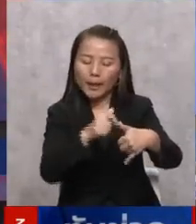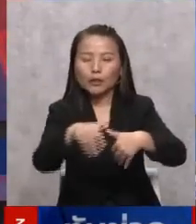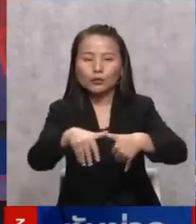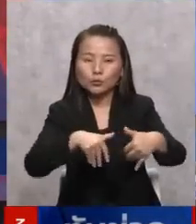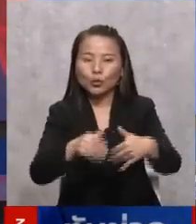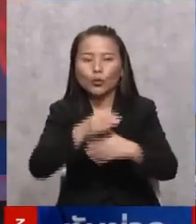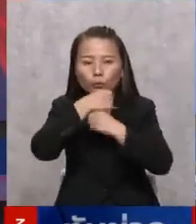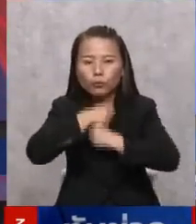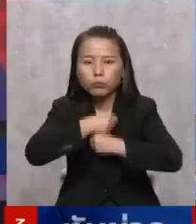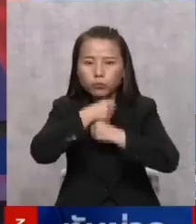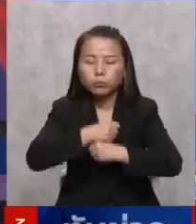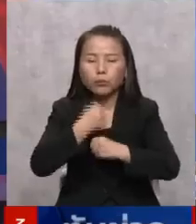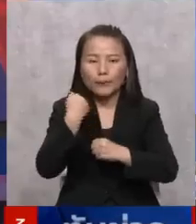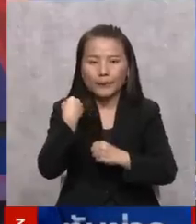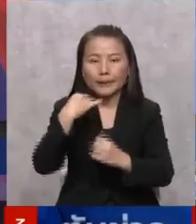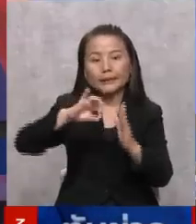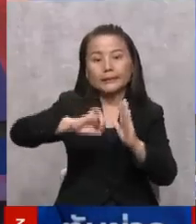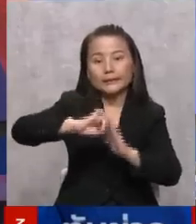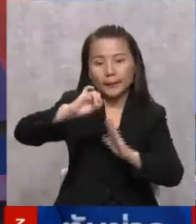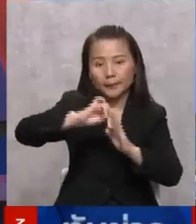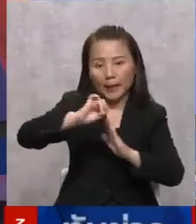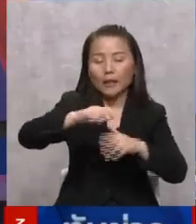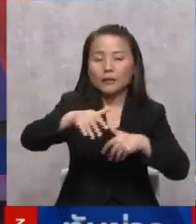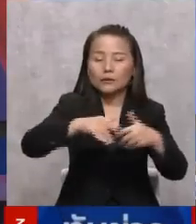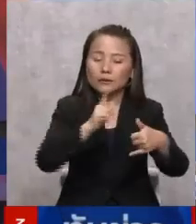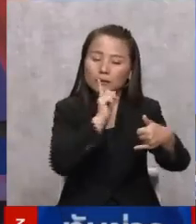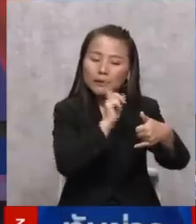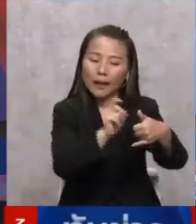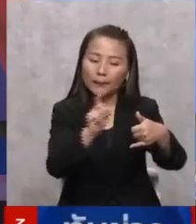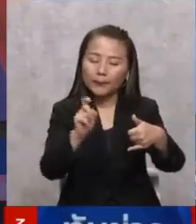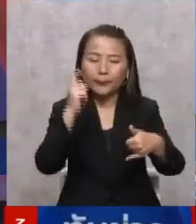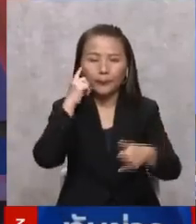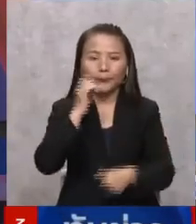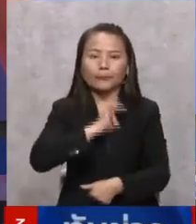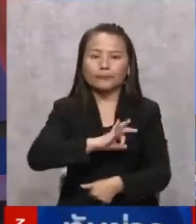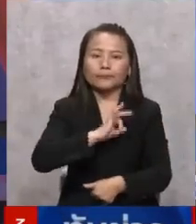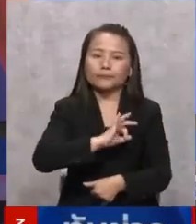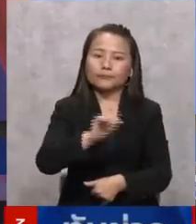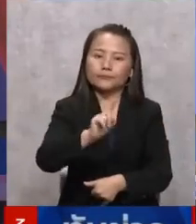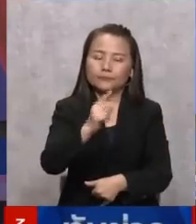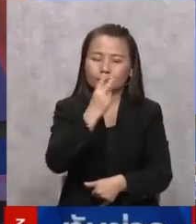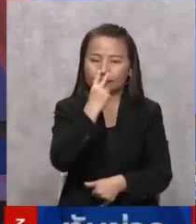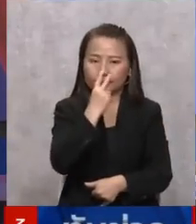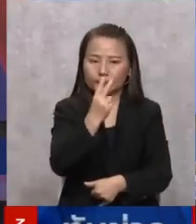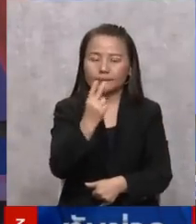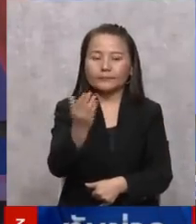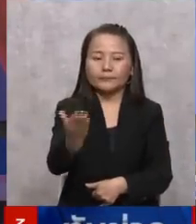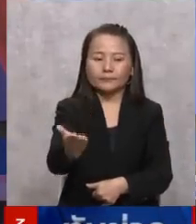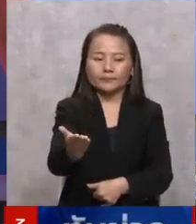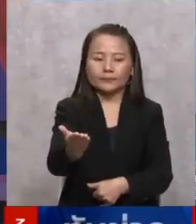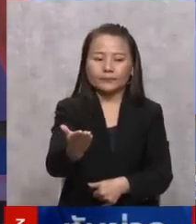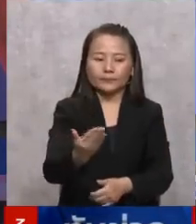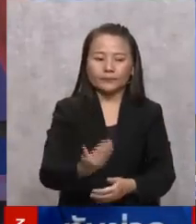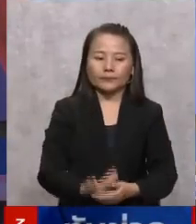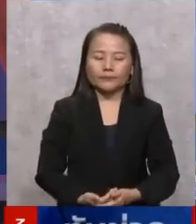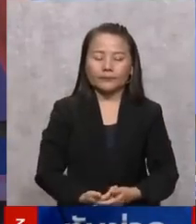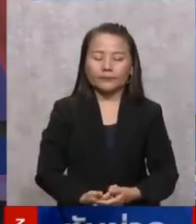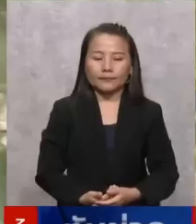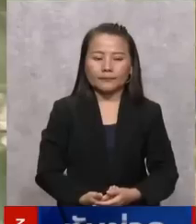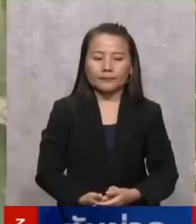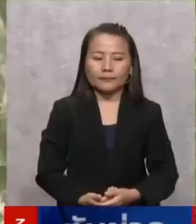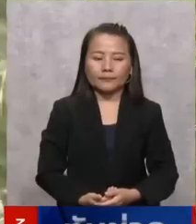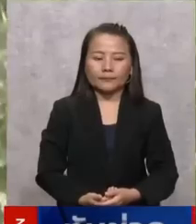ผู้สูงอายุในพื้นที่จังหวัดเชียงใหม่กันหน่อยค่ะตอบรับเรื่องนี้ยังไงนะคะติดตามพร้อมกันกับรายงานของคุณวสันต์ปัญญาเรือนค่ะ